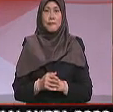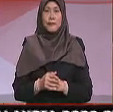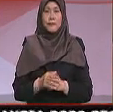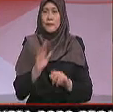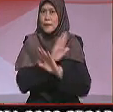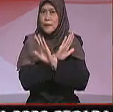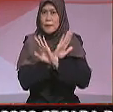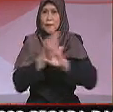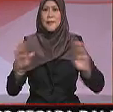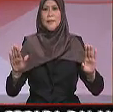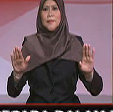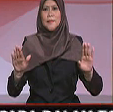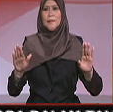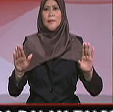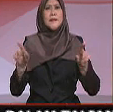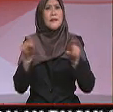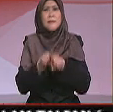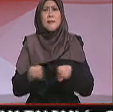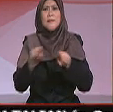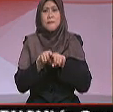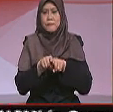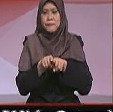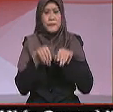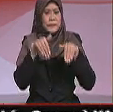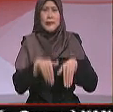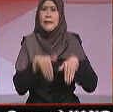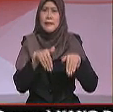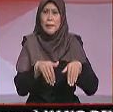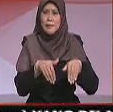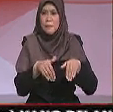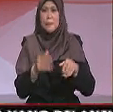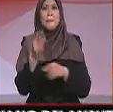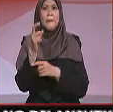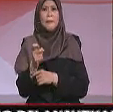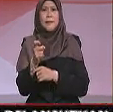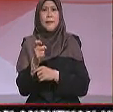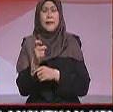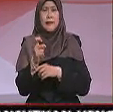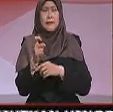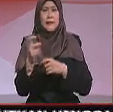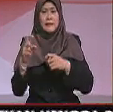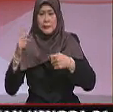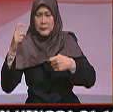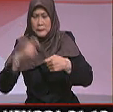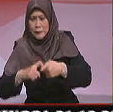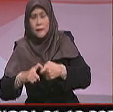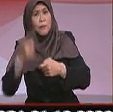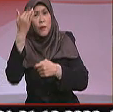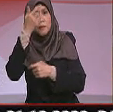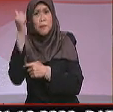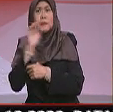jangan dijadikan kancil yang mati tersepit kerana gajah yang